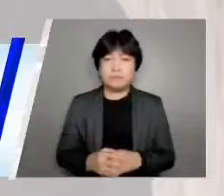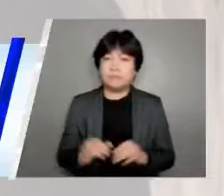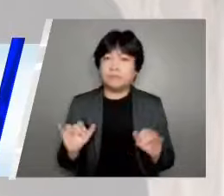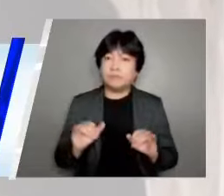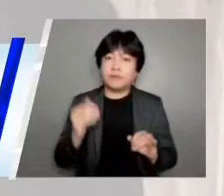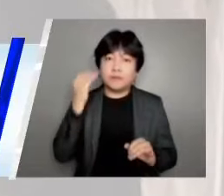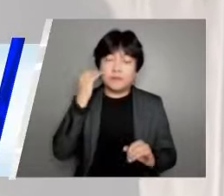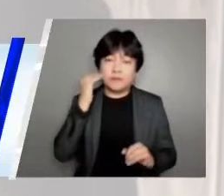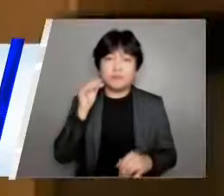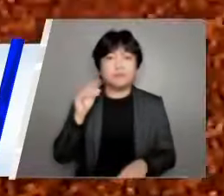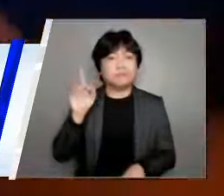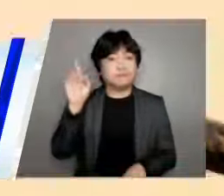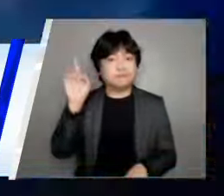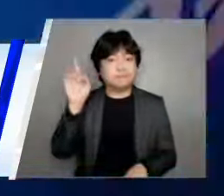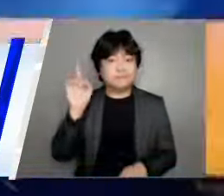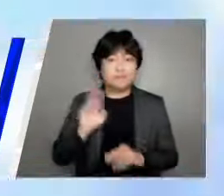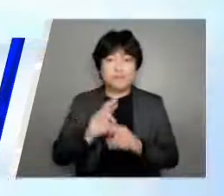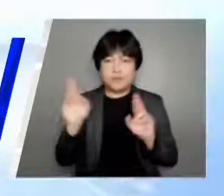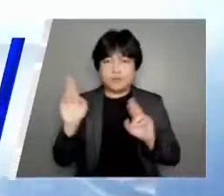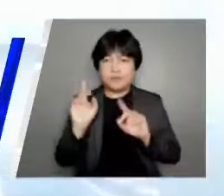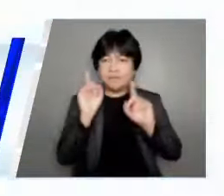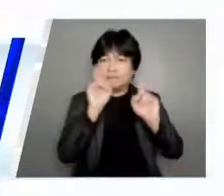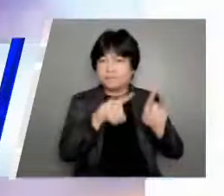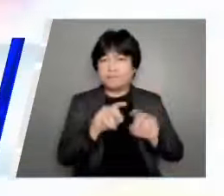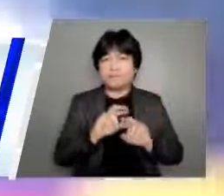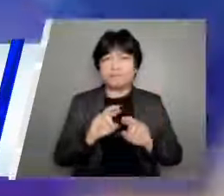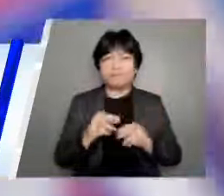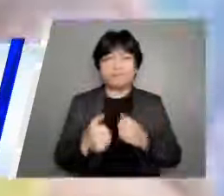arena kung saan siya lalaban.